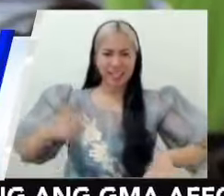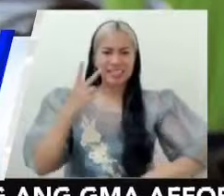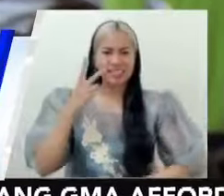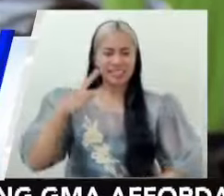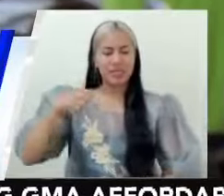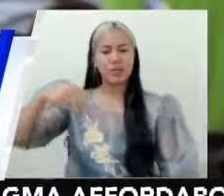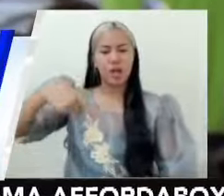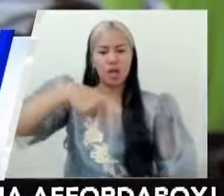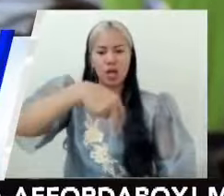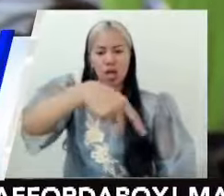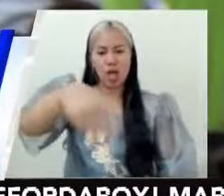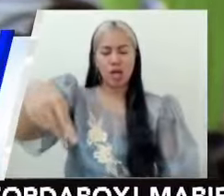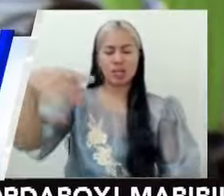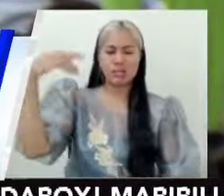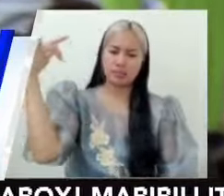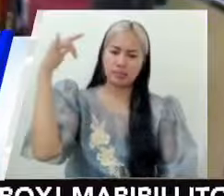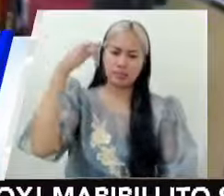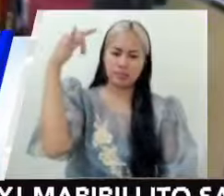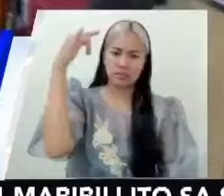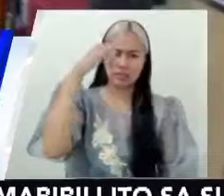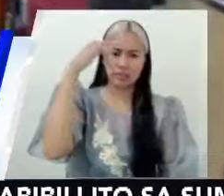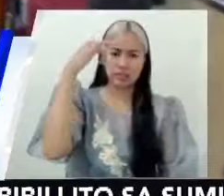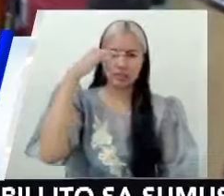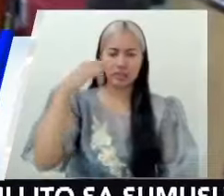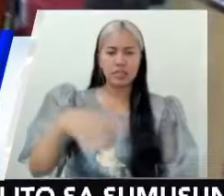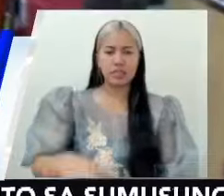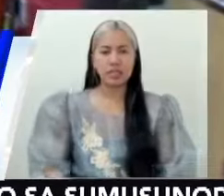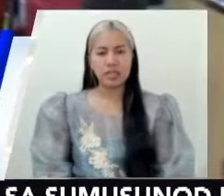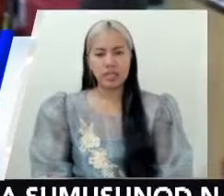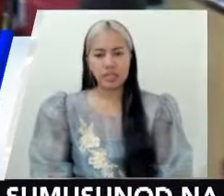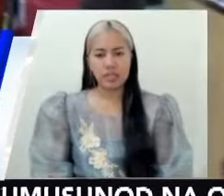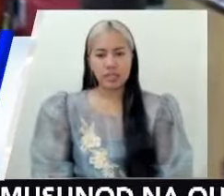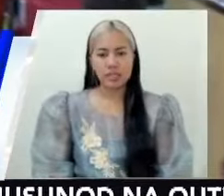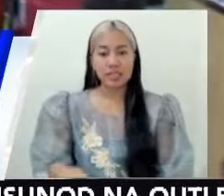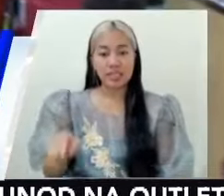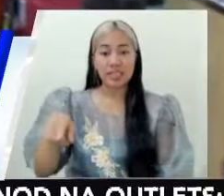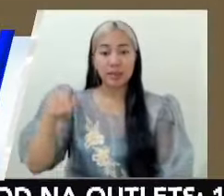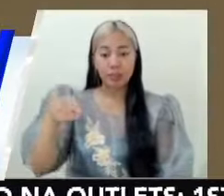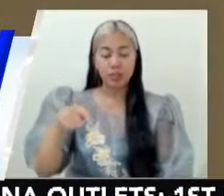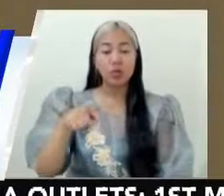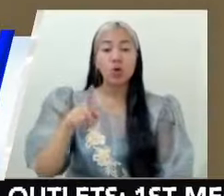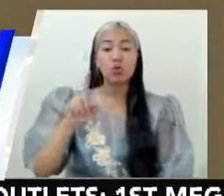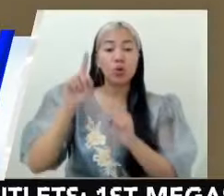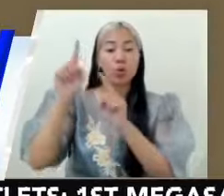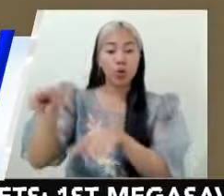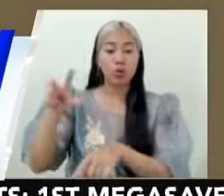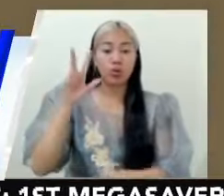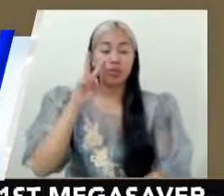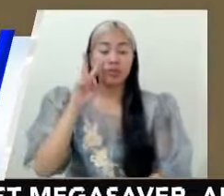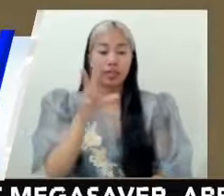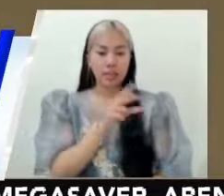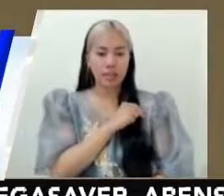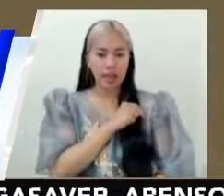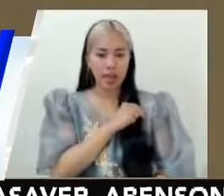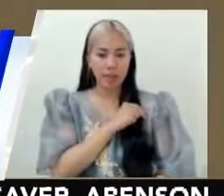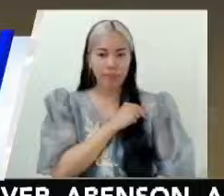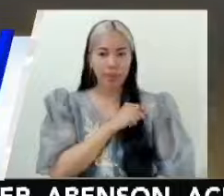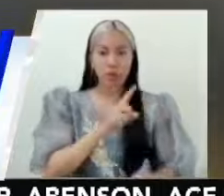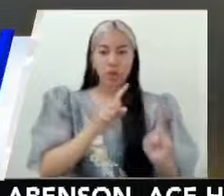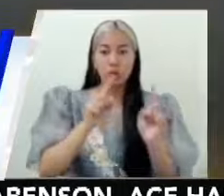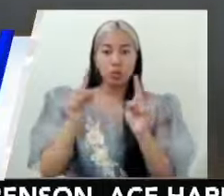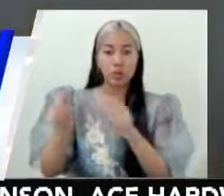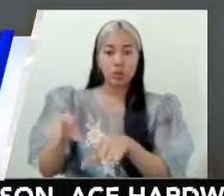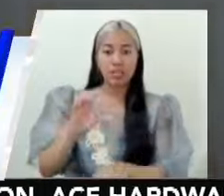Authority, na offload ng immigration sa kanyang flight papuntang Ho Chi Minh, Vietnam ang babae. Dumiretso raw ang babae sa comfort room at nang